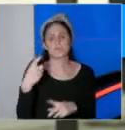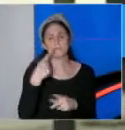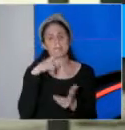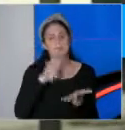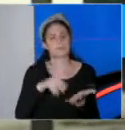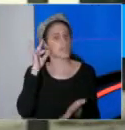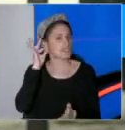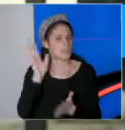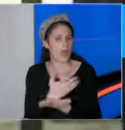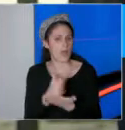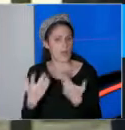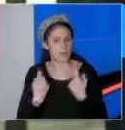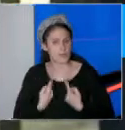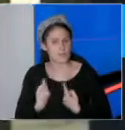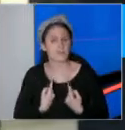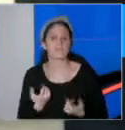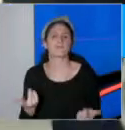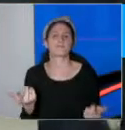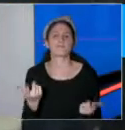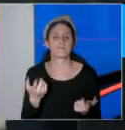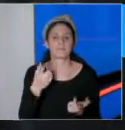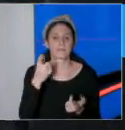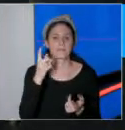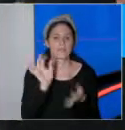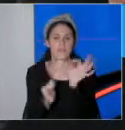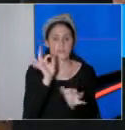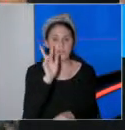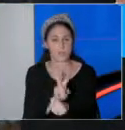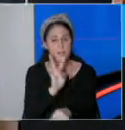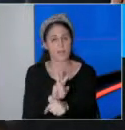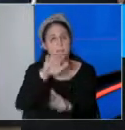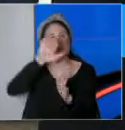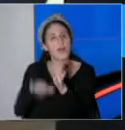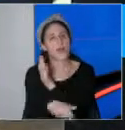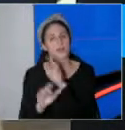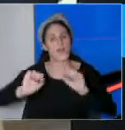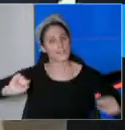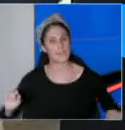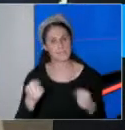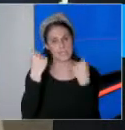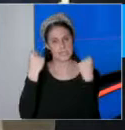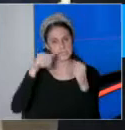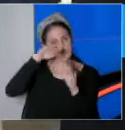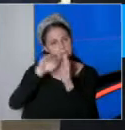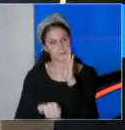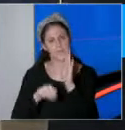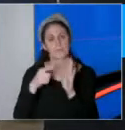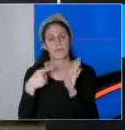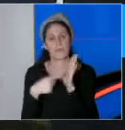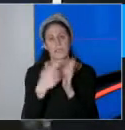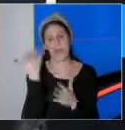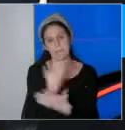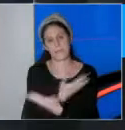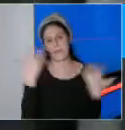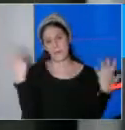גופן, השופטים השמרנים הם גם נוטים להיות פחות אקטיביסטים. ולכן היה די ברור שהם